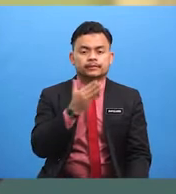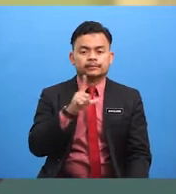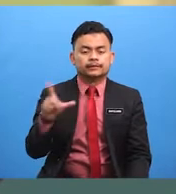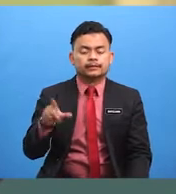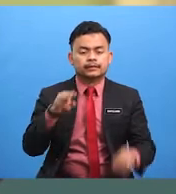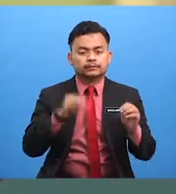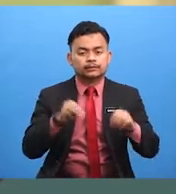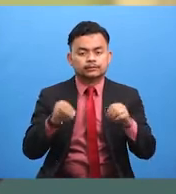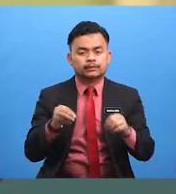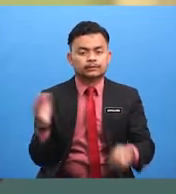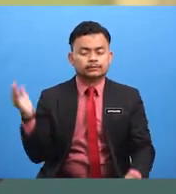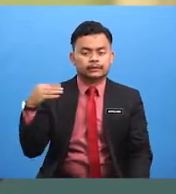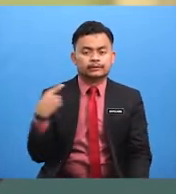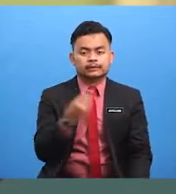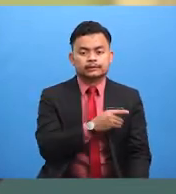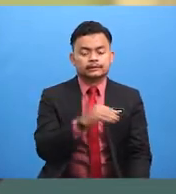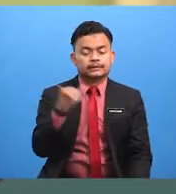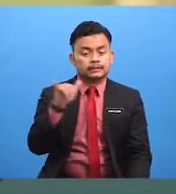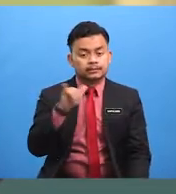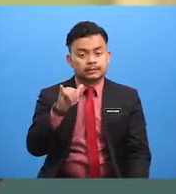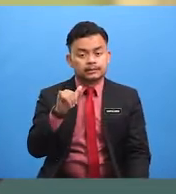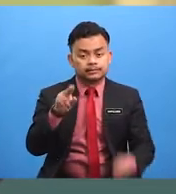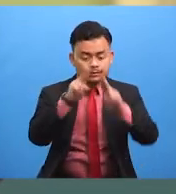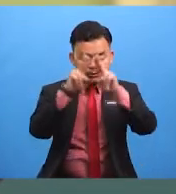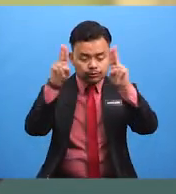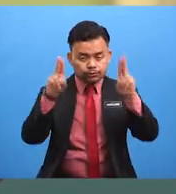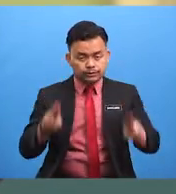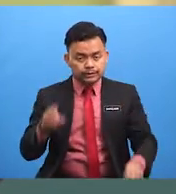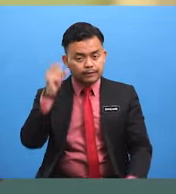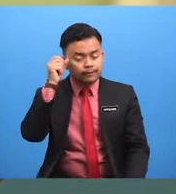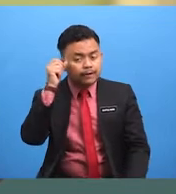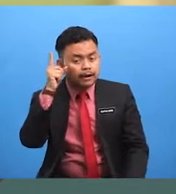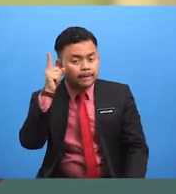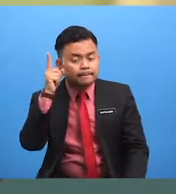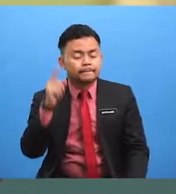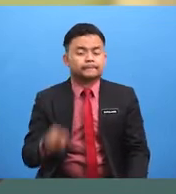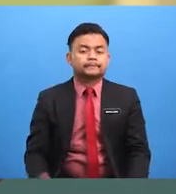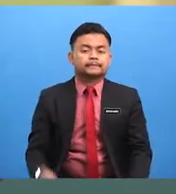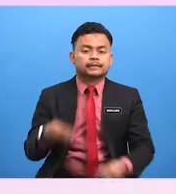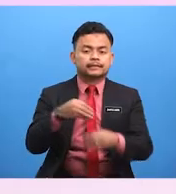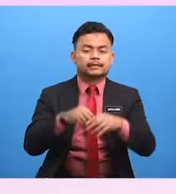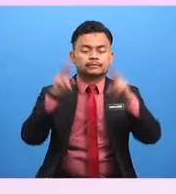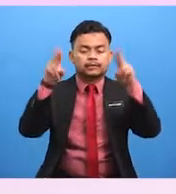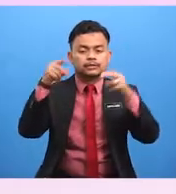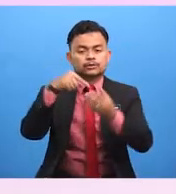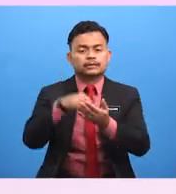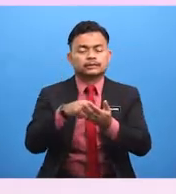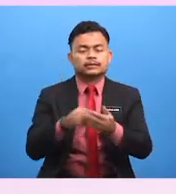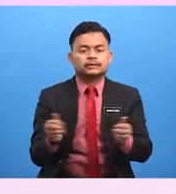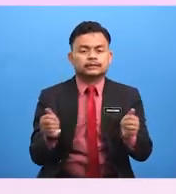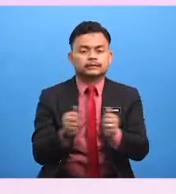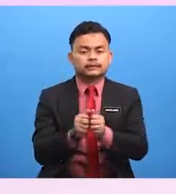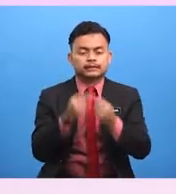Baiklah murid-murid, mari kita sama-sama uji kefahaman masing-masing di dalam topik ini